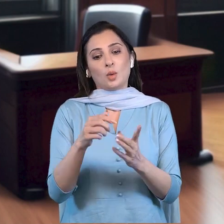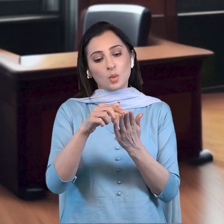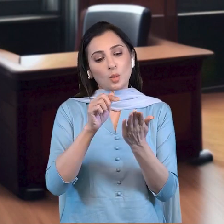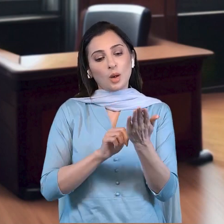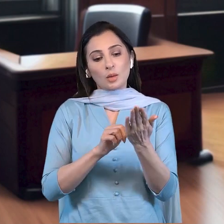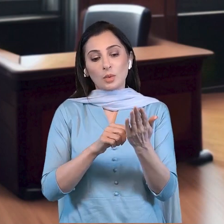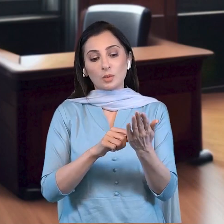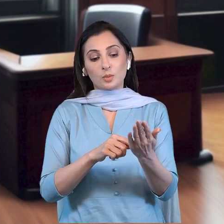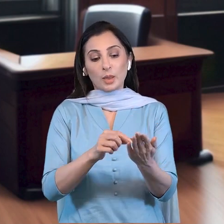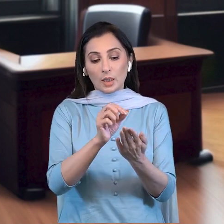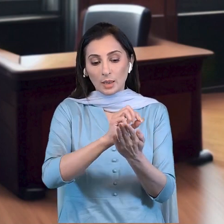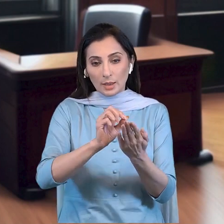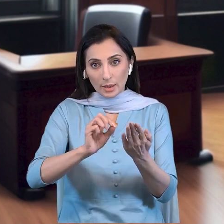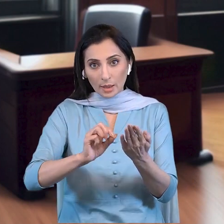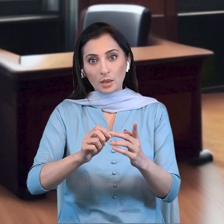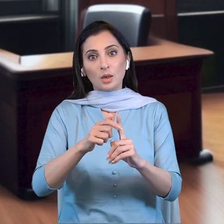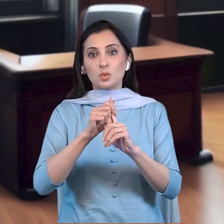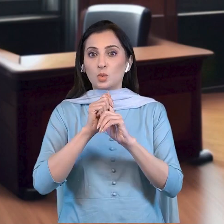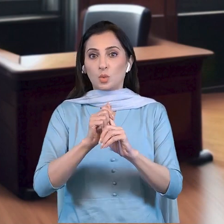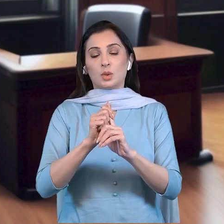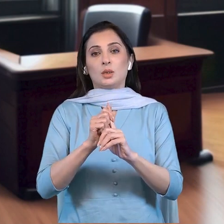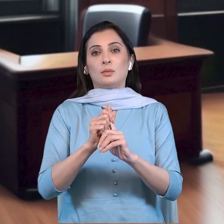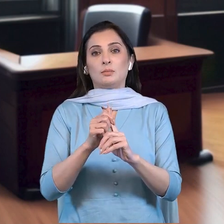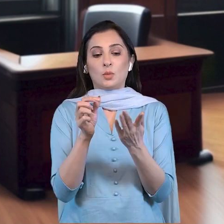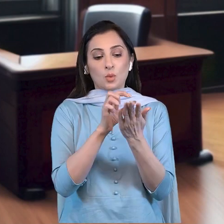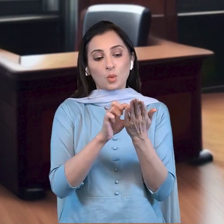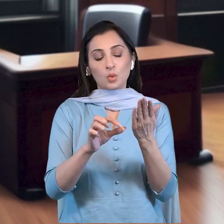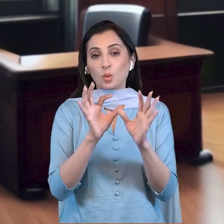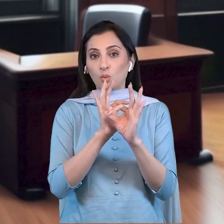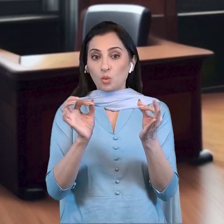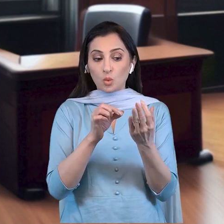اے گفٹ اس کو سمجھی جائے گی، وہ حق مہر